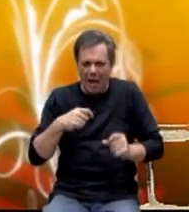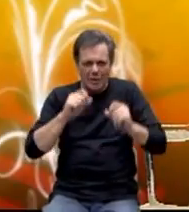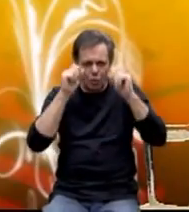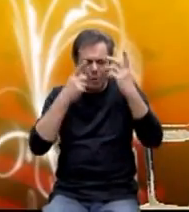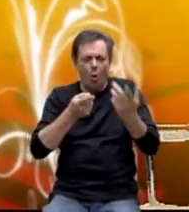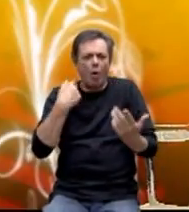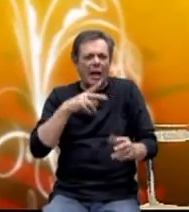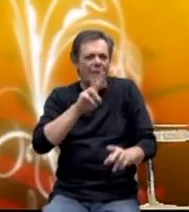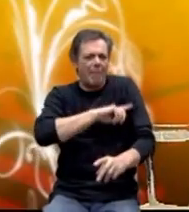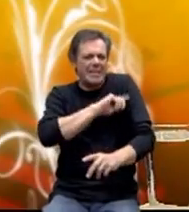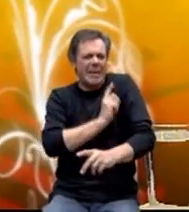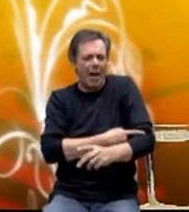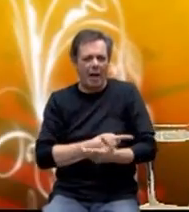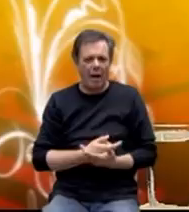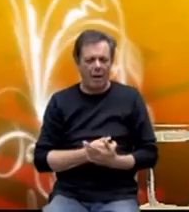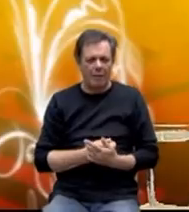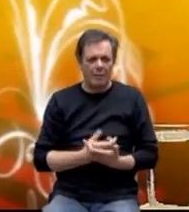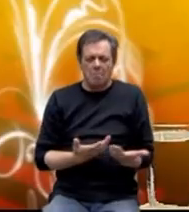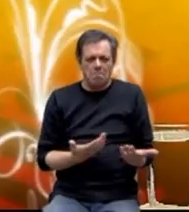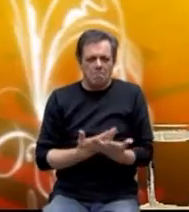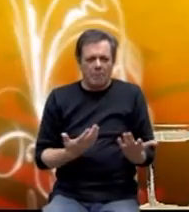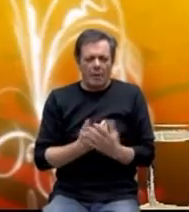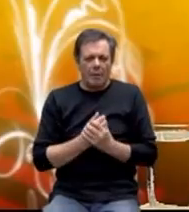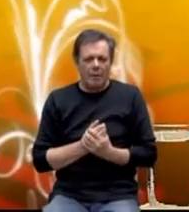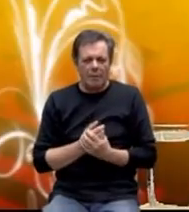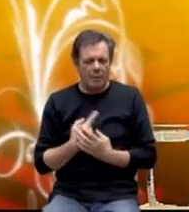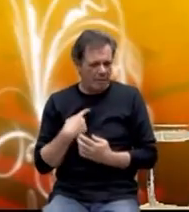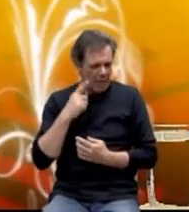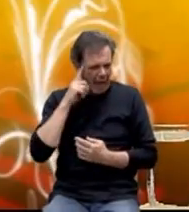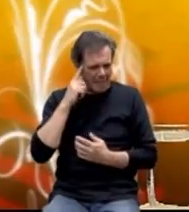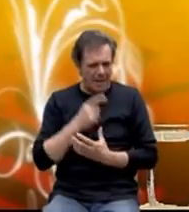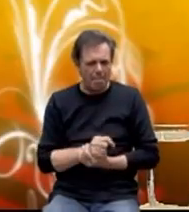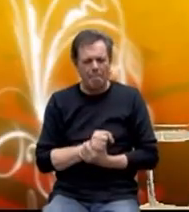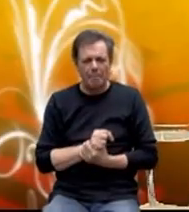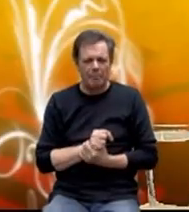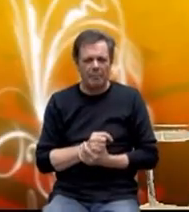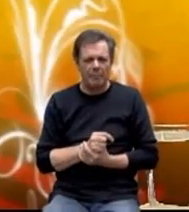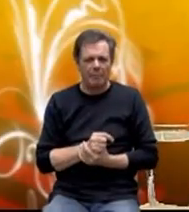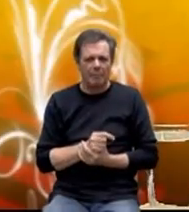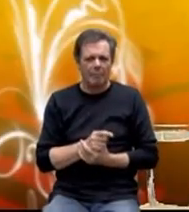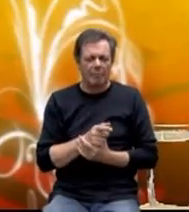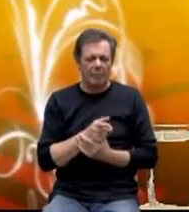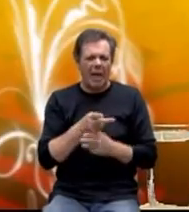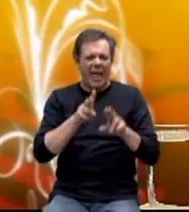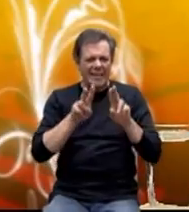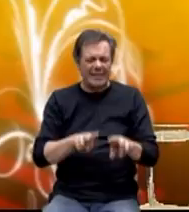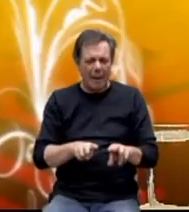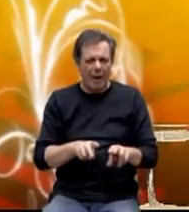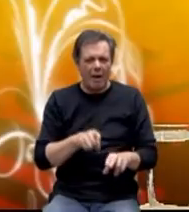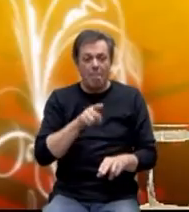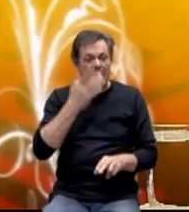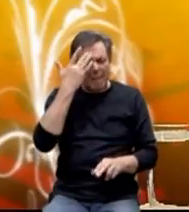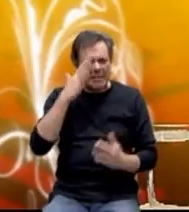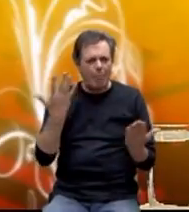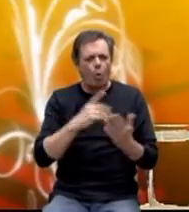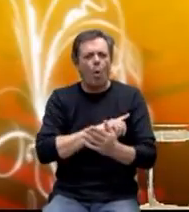odakle ste izvukli snagu. Kristina, ja mislim da je to zbilja istina što je ovaj rekao. Mi ne znamo